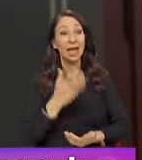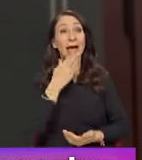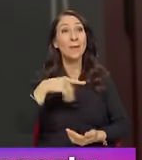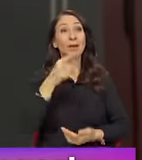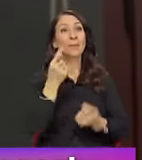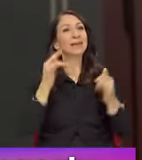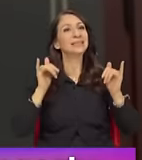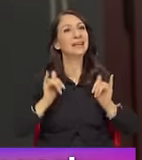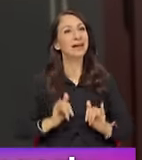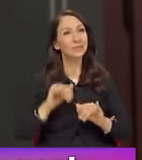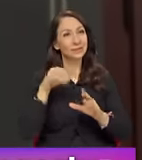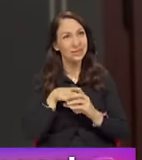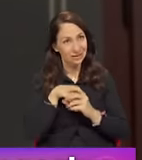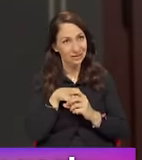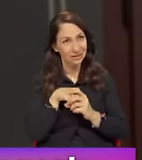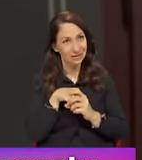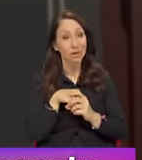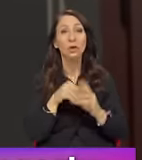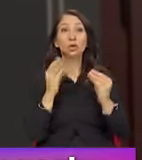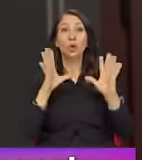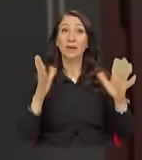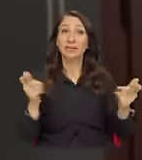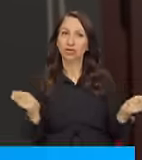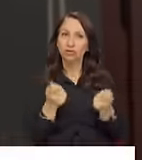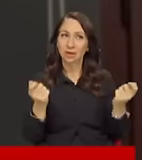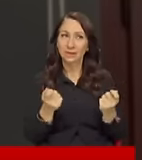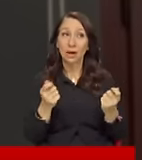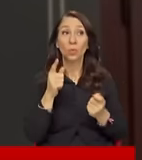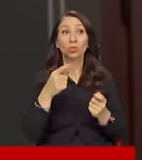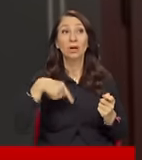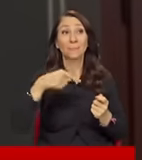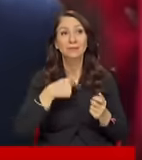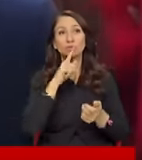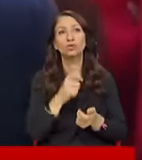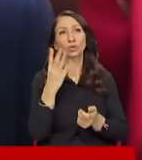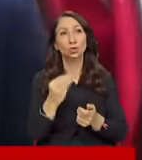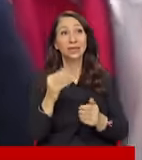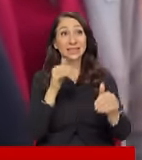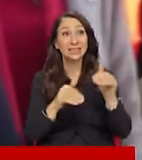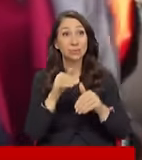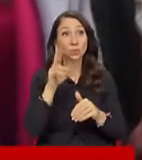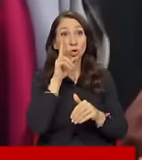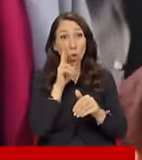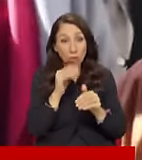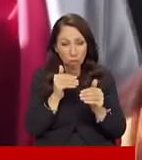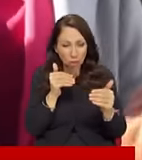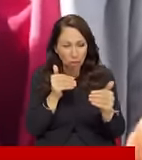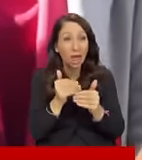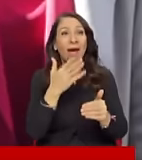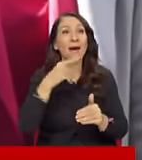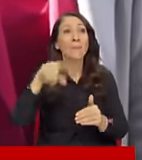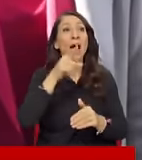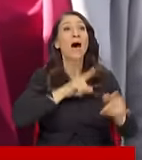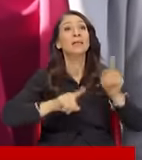Emeklerimizin bir nebze olsun yüzünü güldürebilmek adına çok çalışacağız. Bu da bizim sözümüz olsun. Seçimde son viraj dönülürken